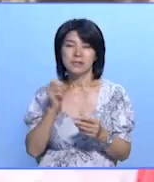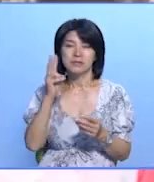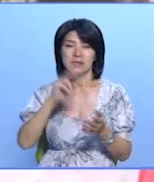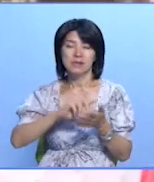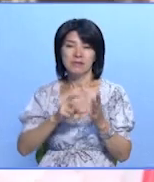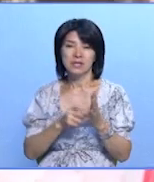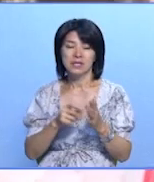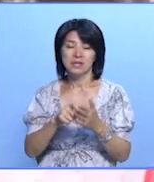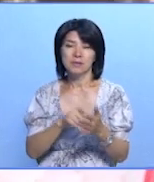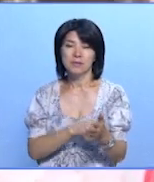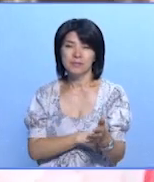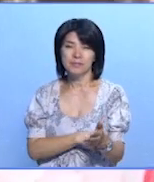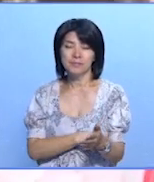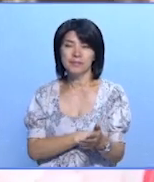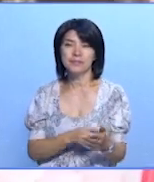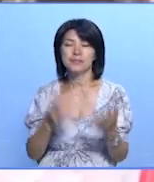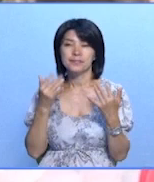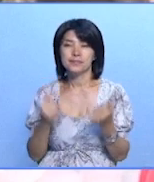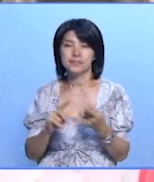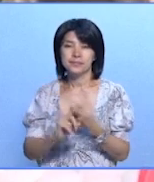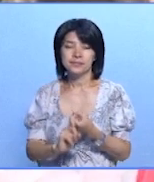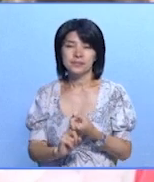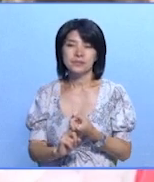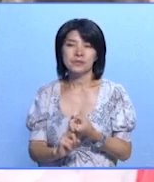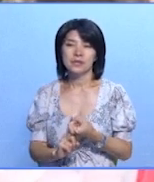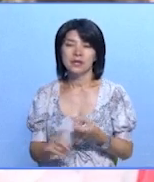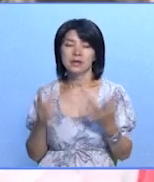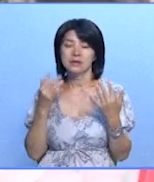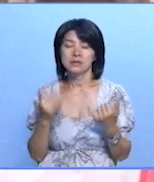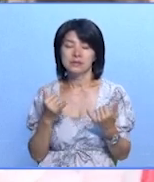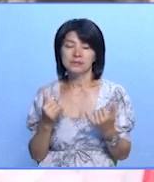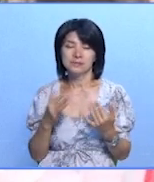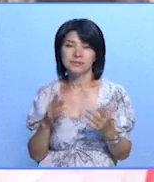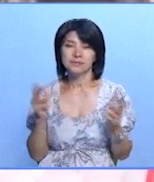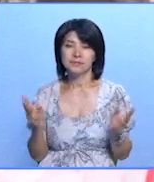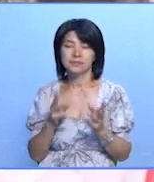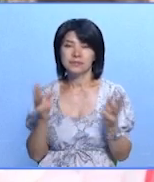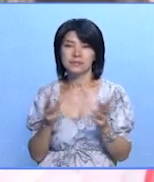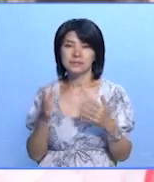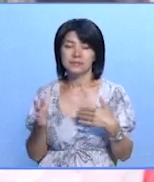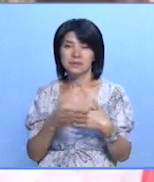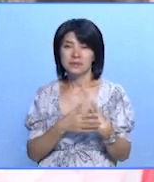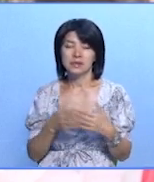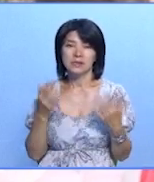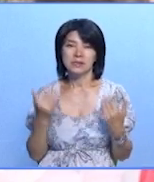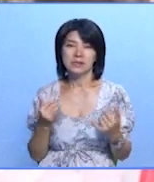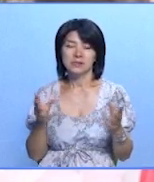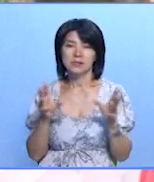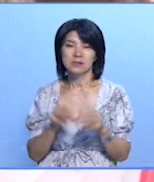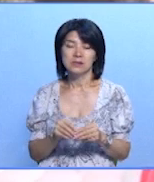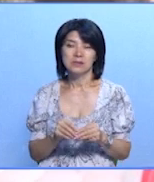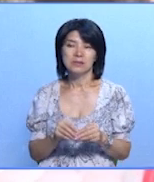құрады. Өрттің қауіптілігіне байланысты оқу орнында өрт сөндіру техникасын көбітті генераторлар жұмыс істеп, өртті сөндіру